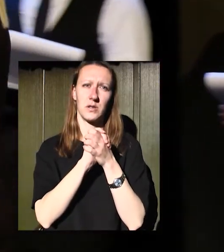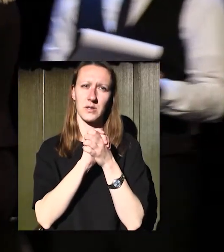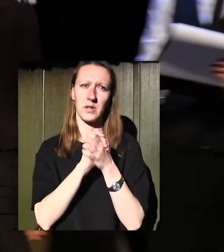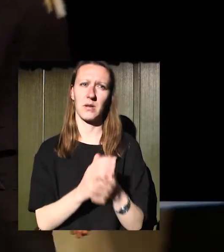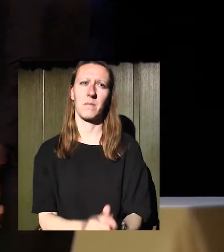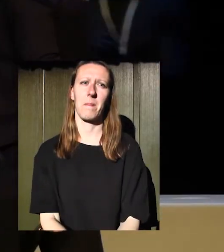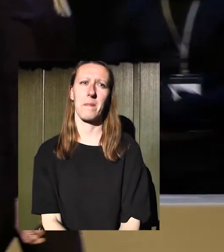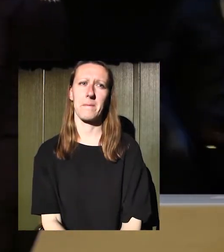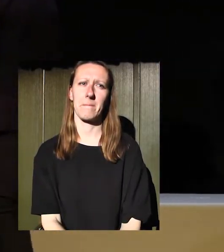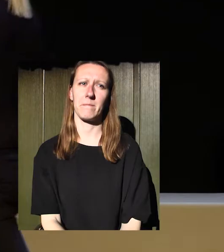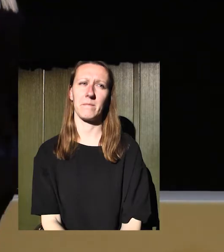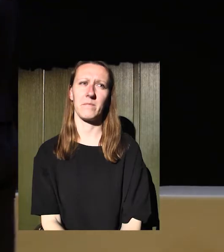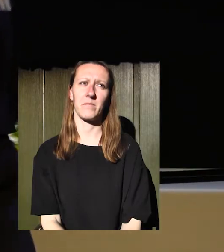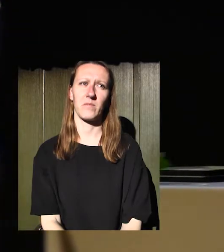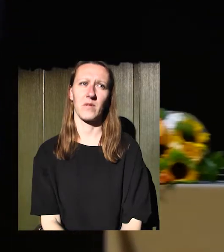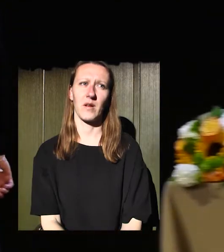Čestitke. Congratulazioni.